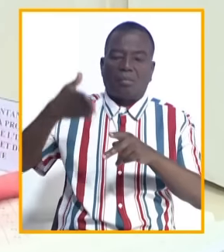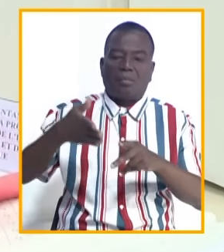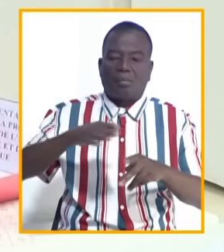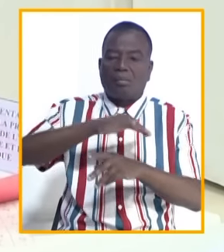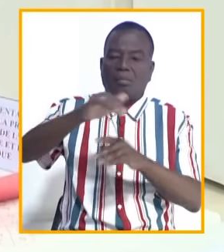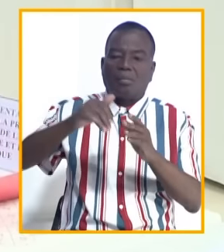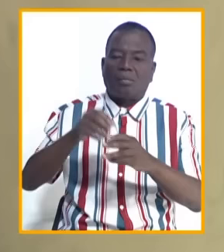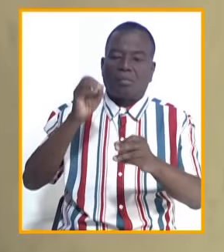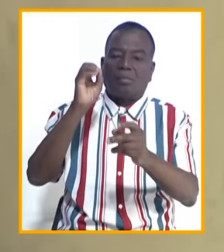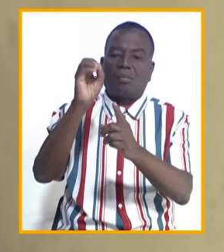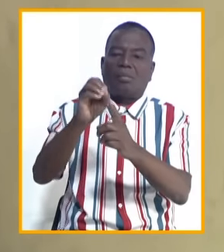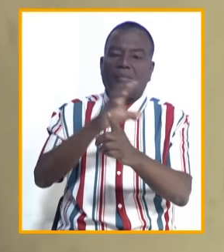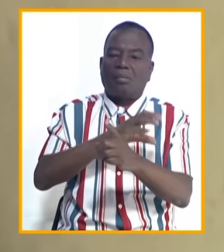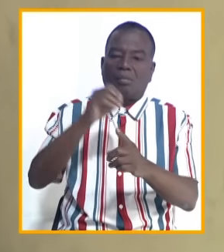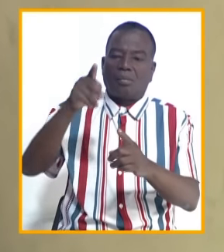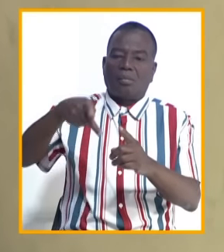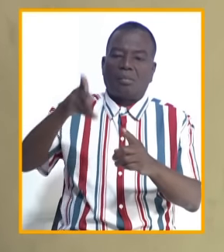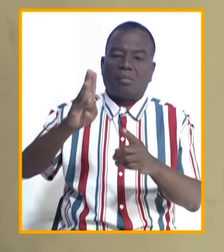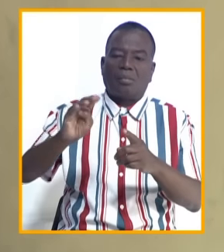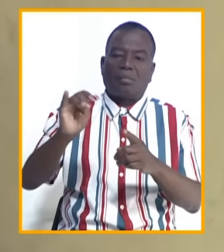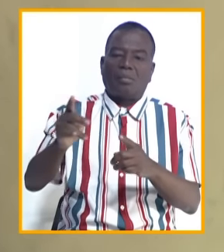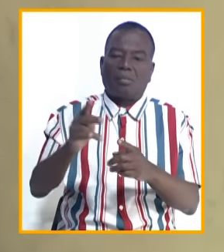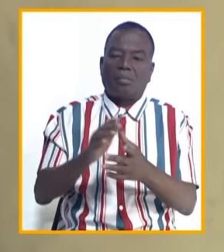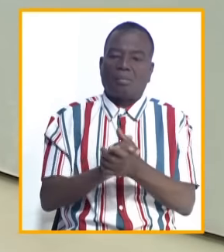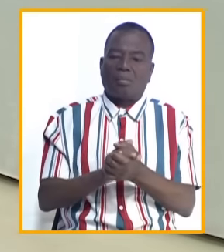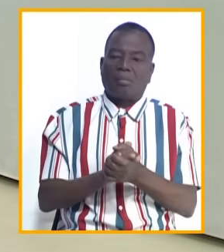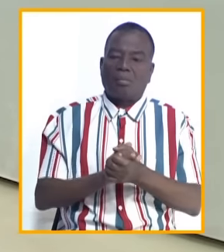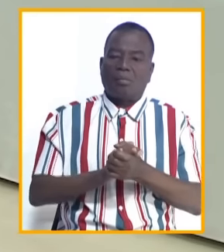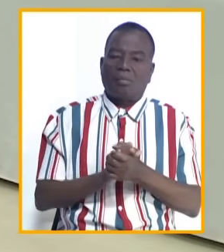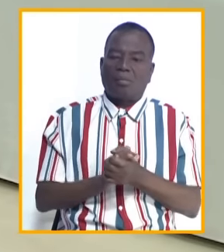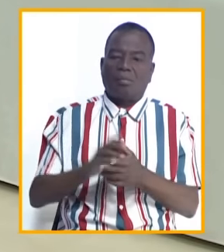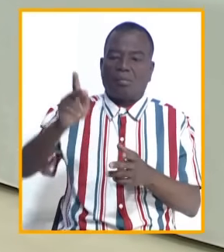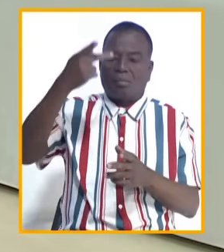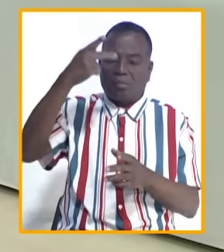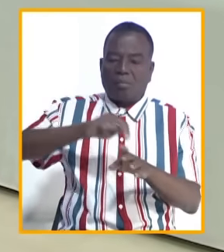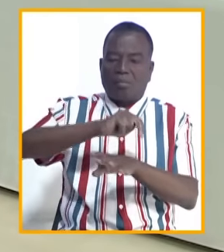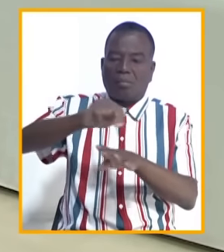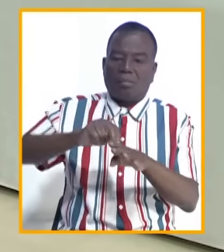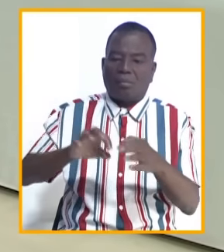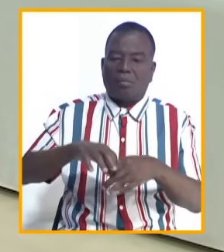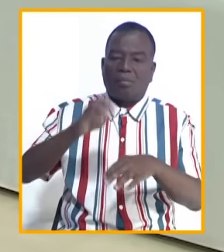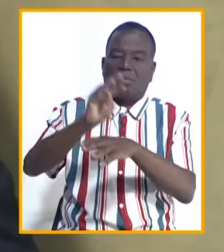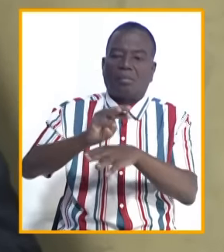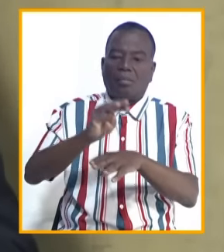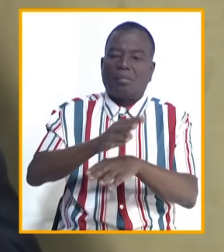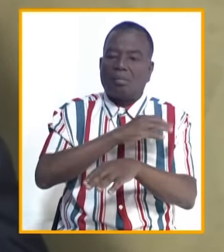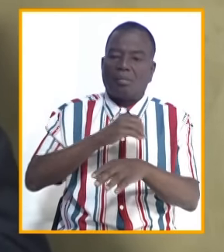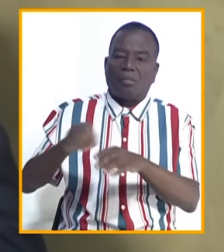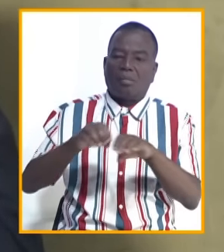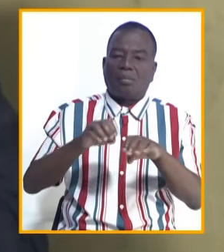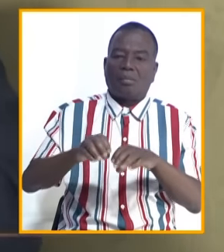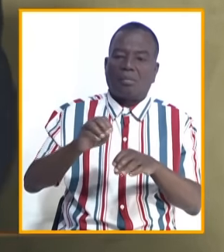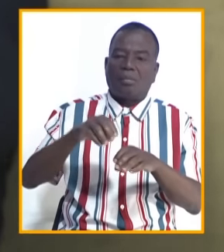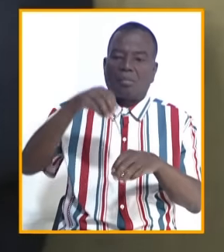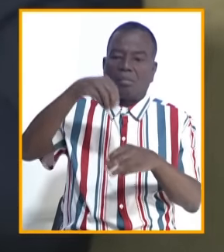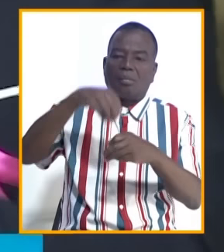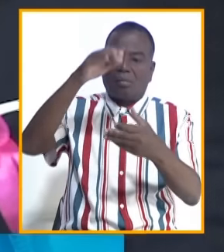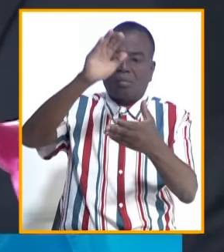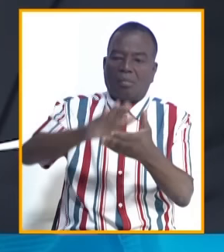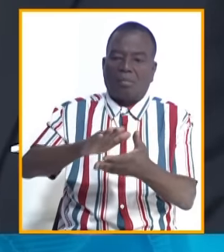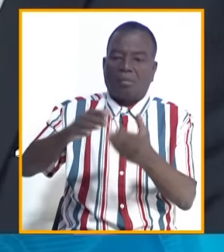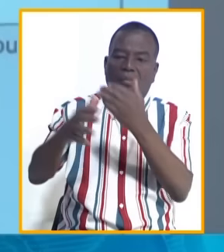tous les objectifs de la PNE 2021-2025. La politique nationale de l'emploi s'inscrit dans le cadre de la réduction de